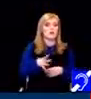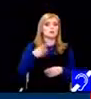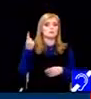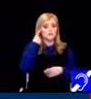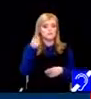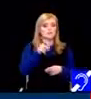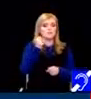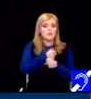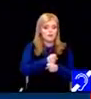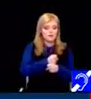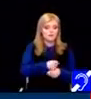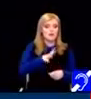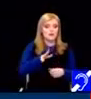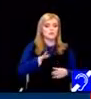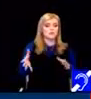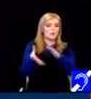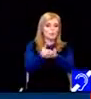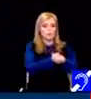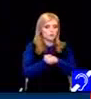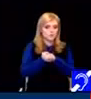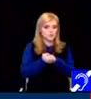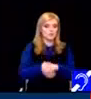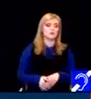umărul, deci ei s-au unit cu toții